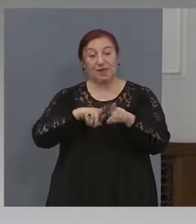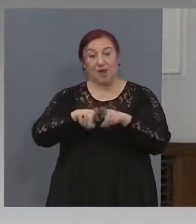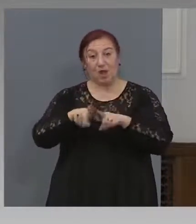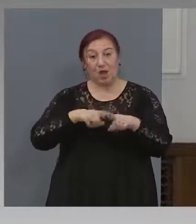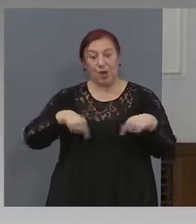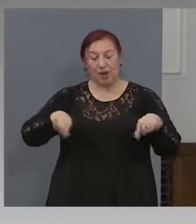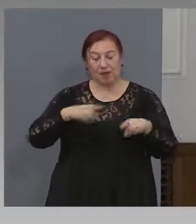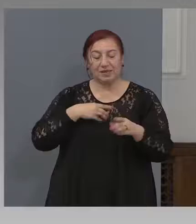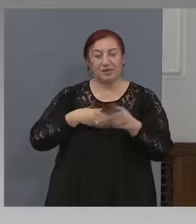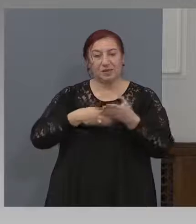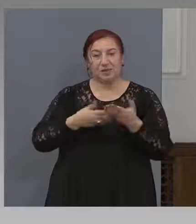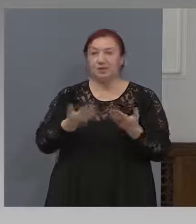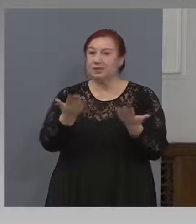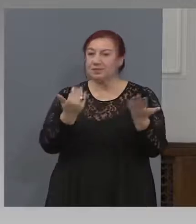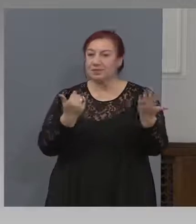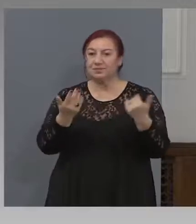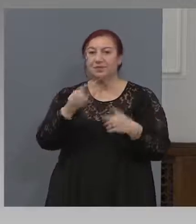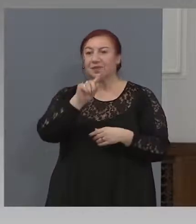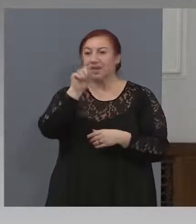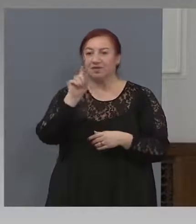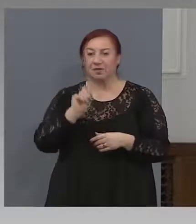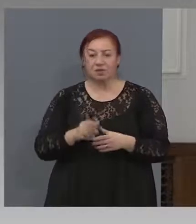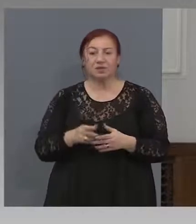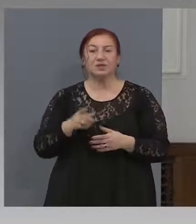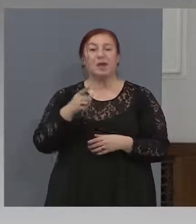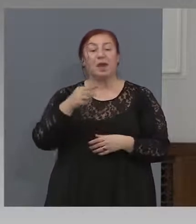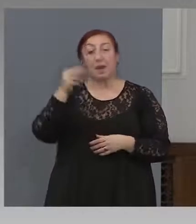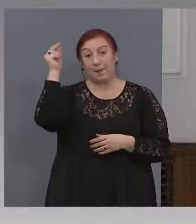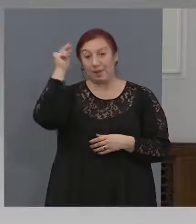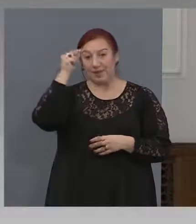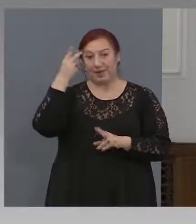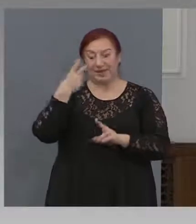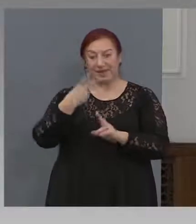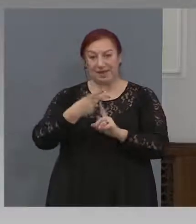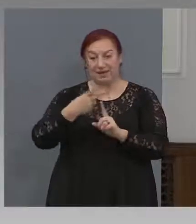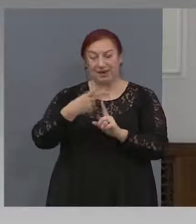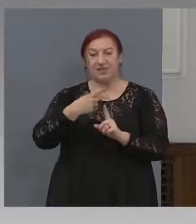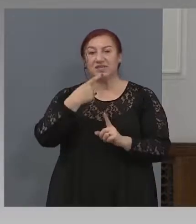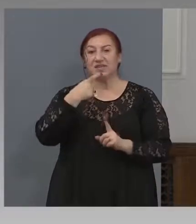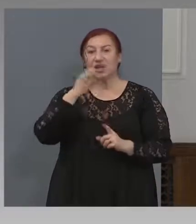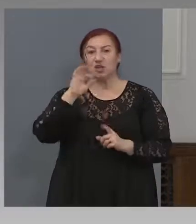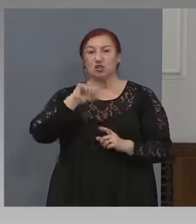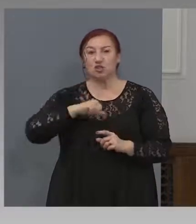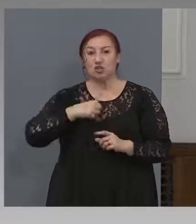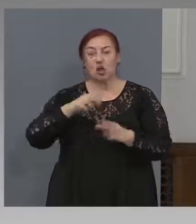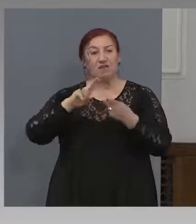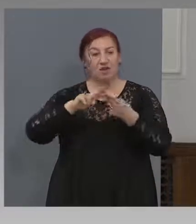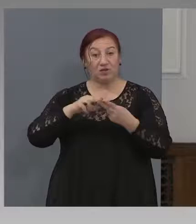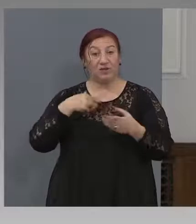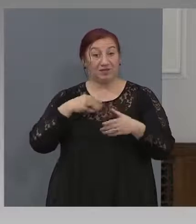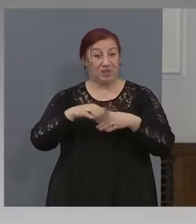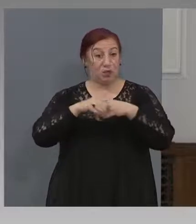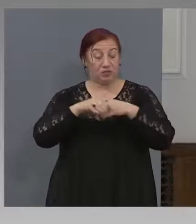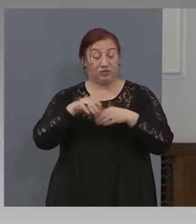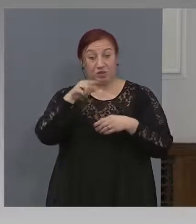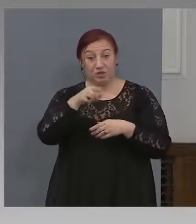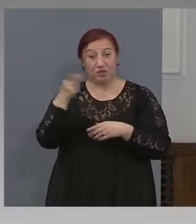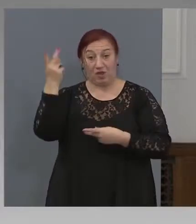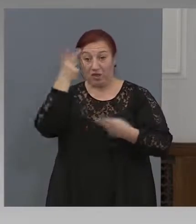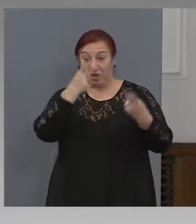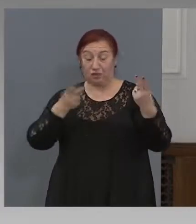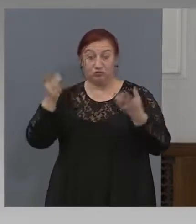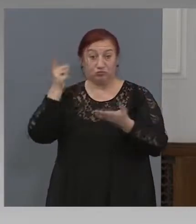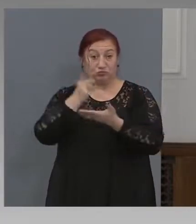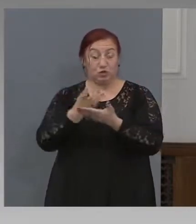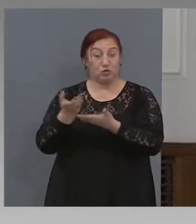Да. Въпроси, моля. Ако позволите, Българска национална телевизия, Зоя Велинова, аз ви поздравявам за това споразумение, защото вчера тона